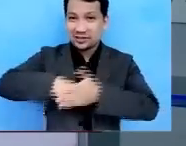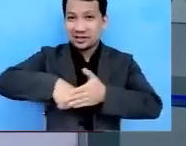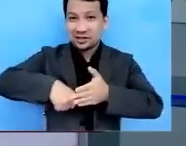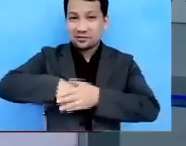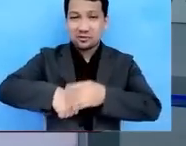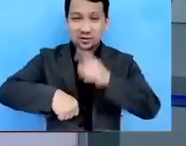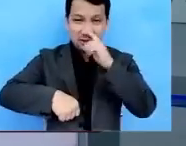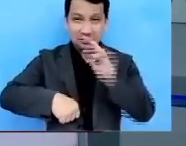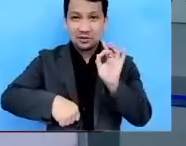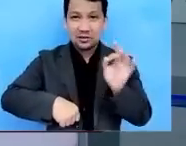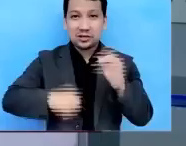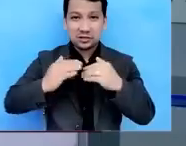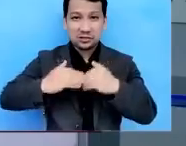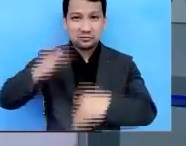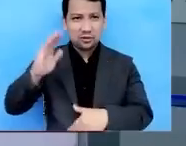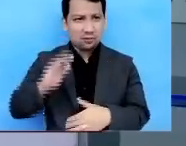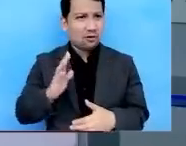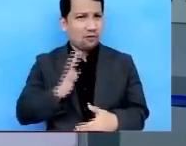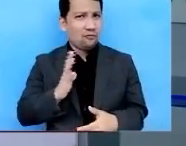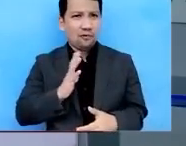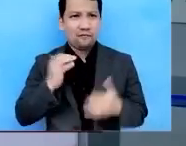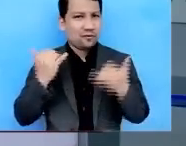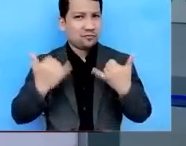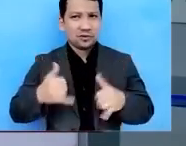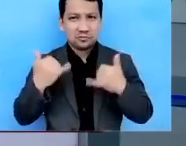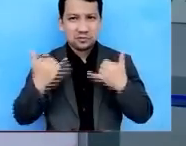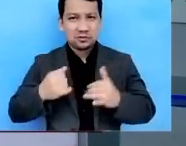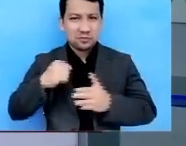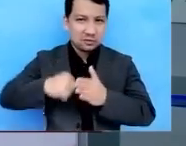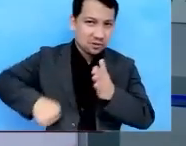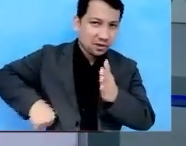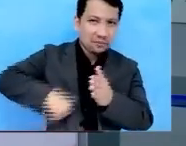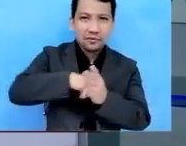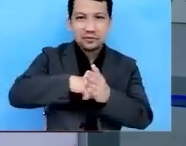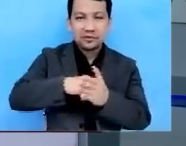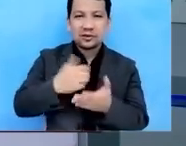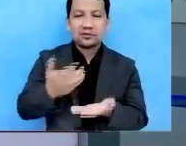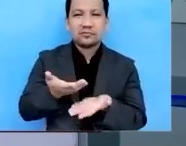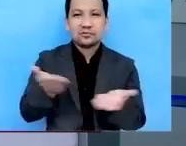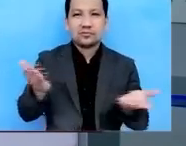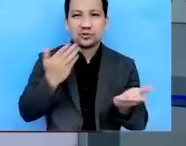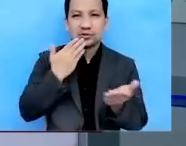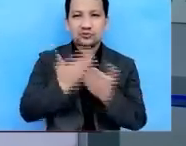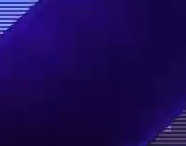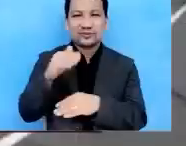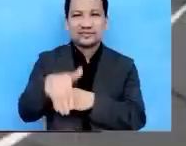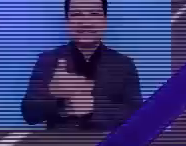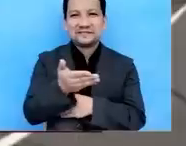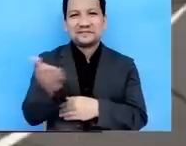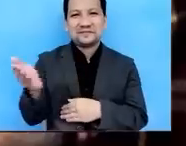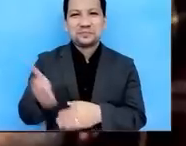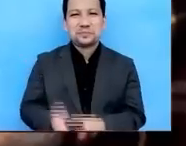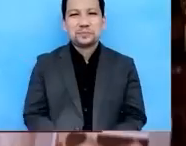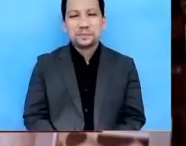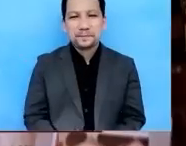old pataas na, game na game silang naglalaro ng soccer. Yan ang ating pabaong pampagood night.